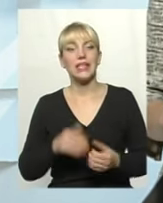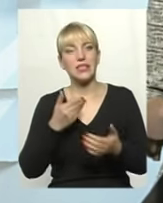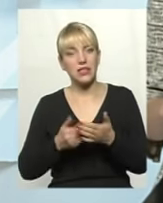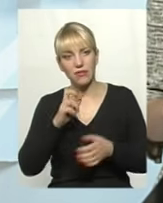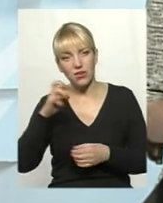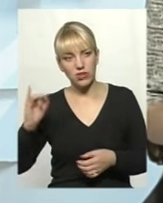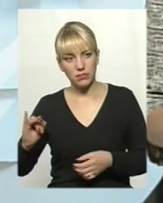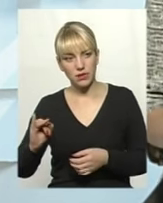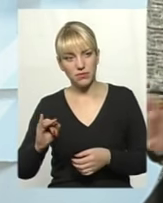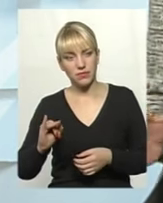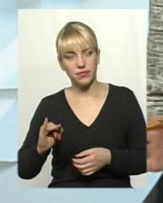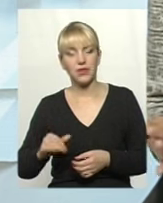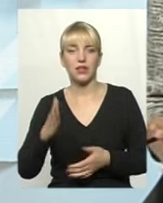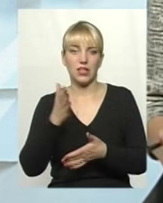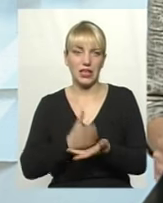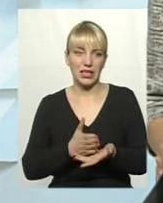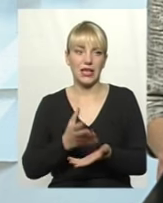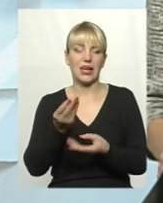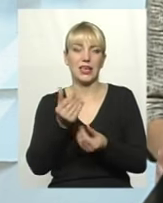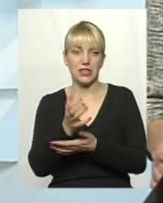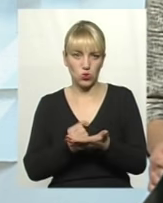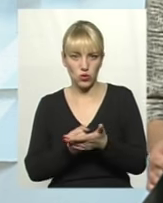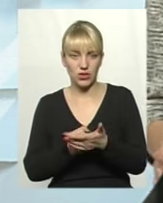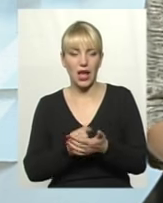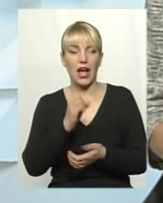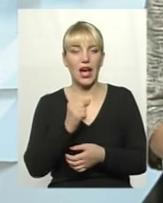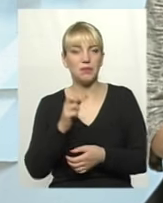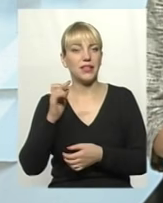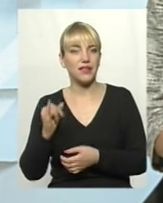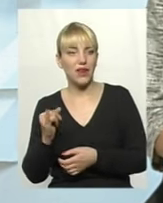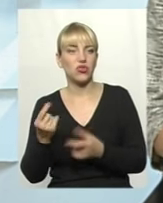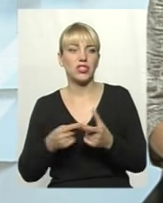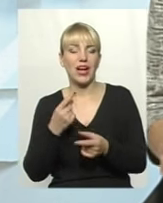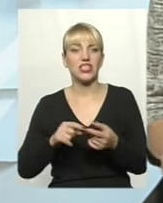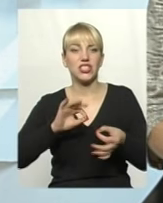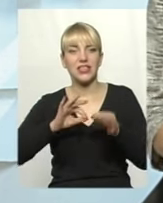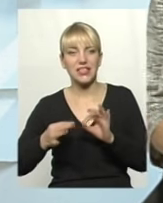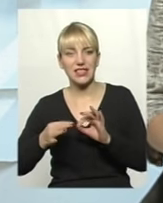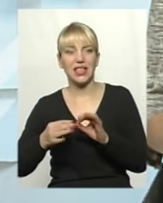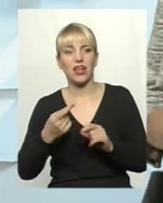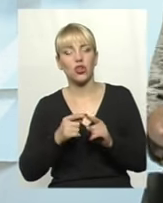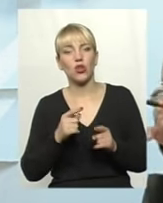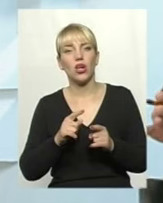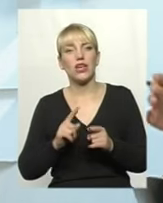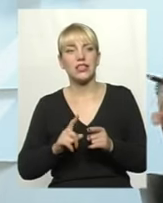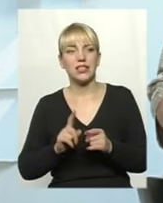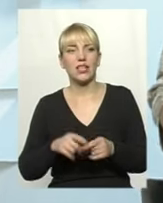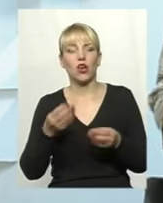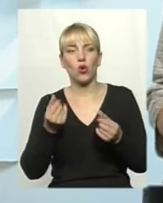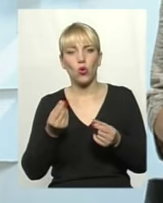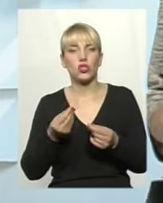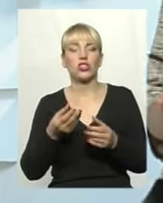Здавалося б, є ресурс. Альберте Івановичу, а чи складно реалізувати і освоїти ті